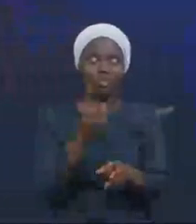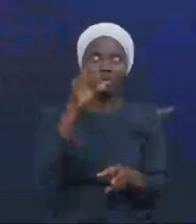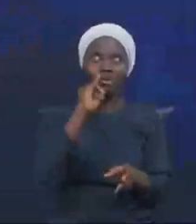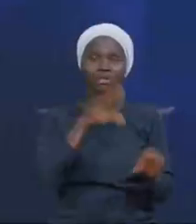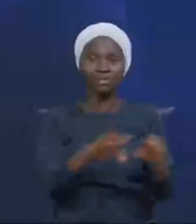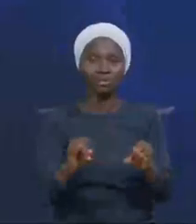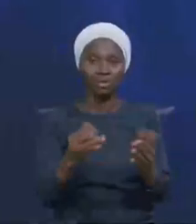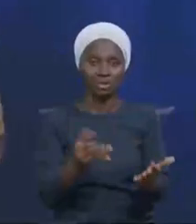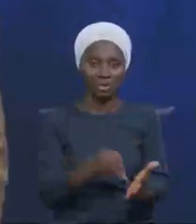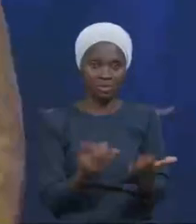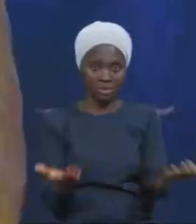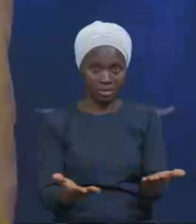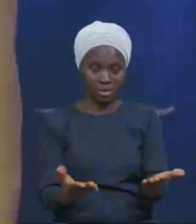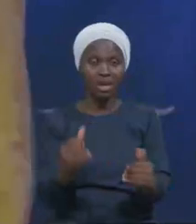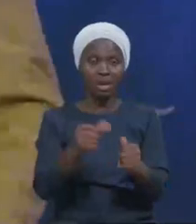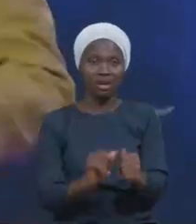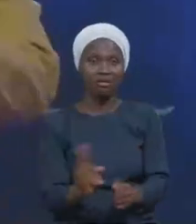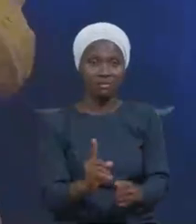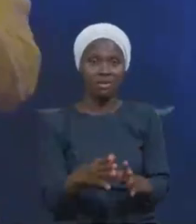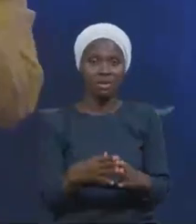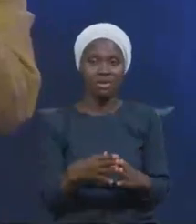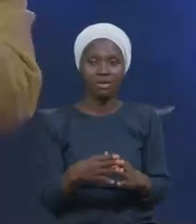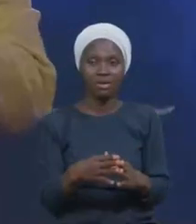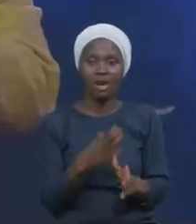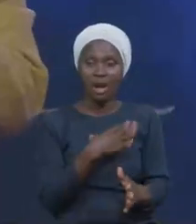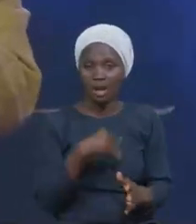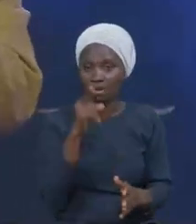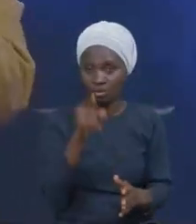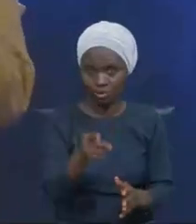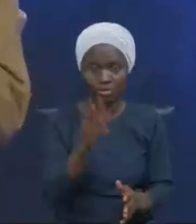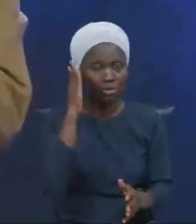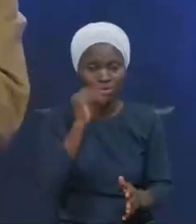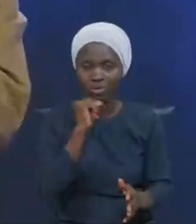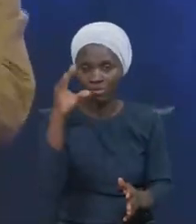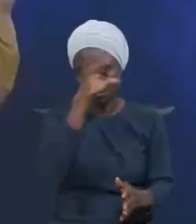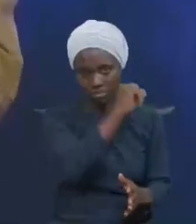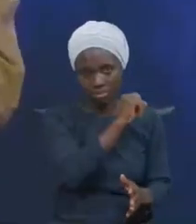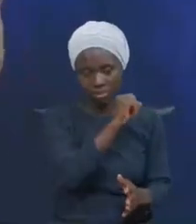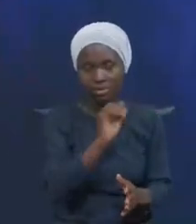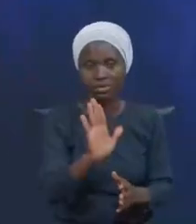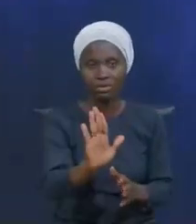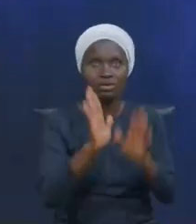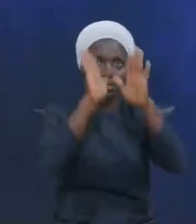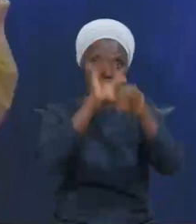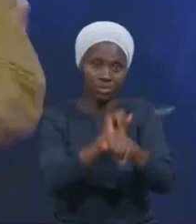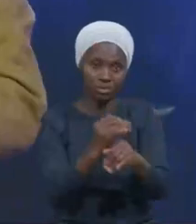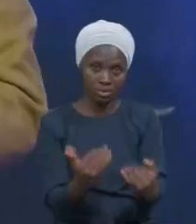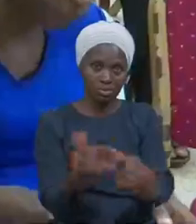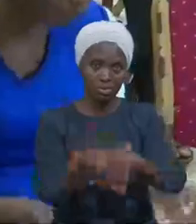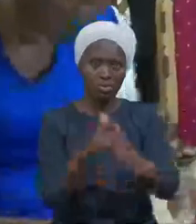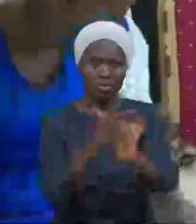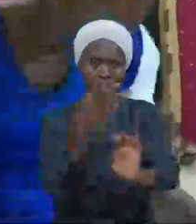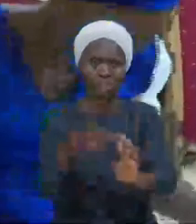le fait partout. Et tu ne manqueras pas ton miracle ce soir au nom